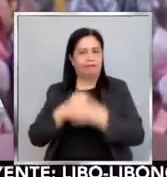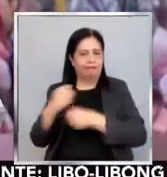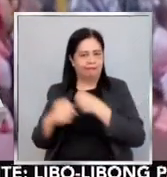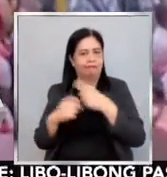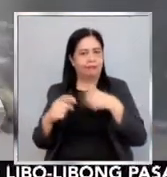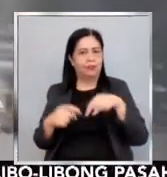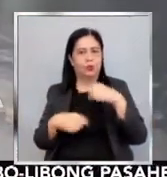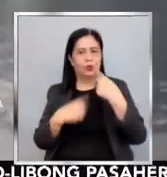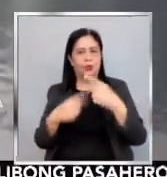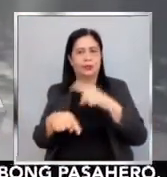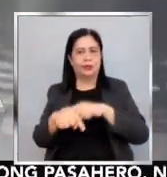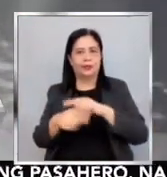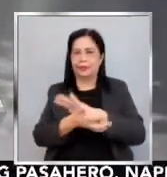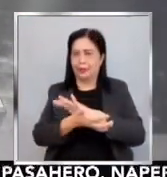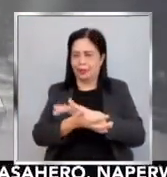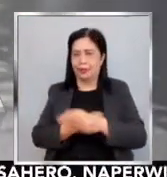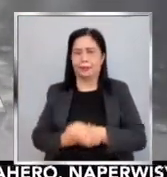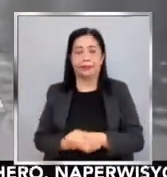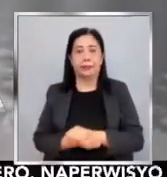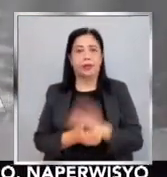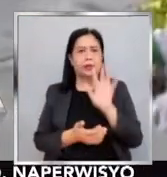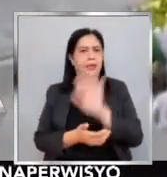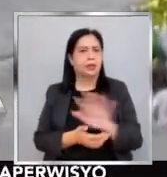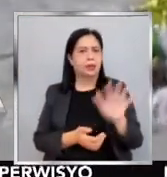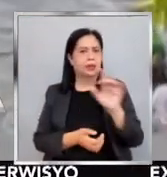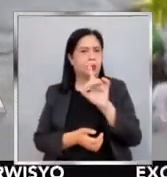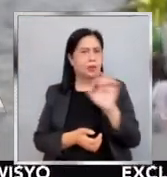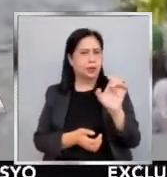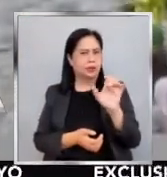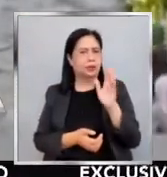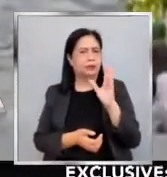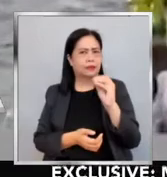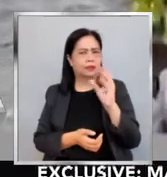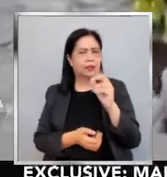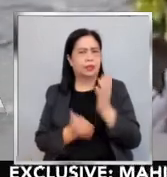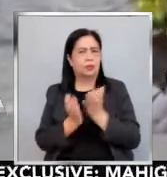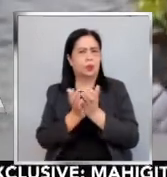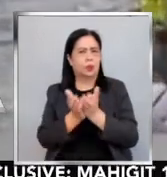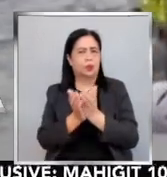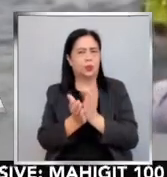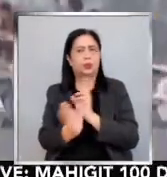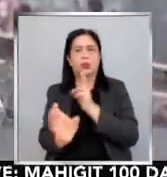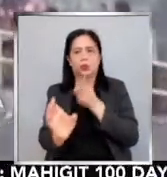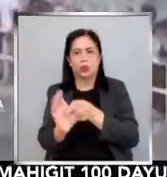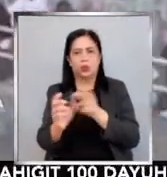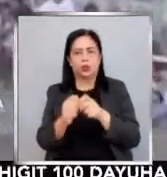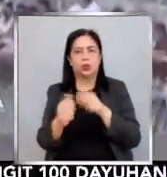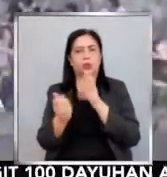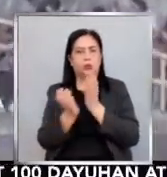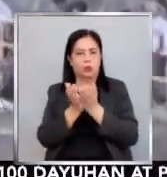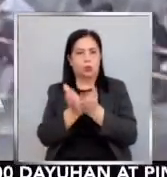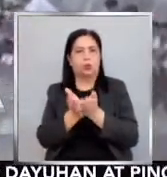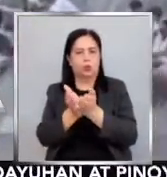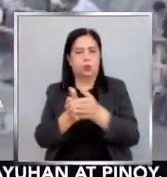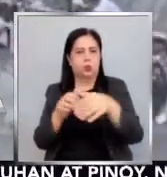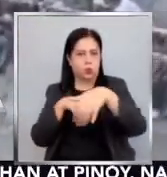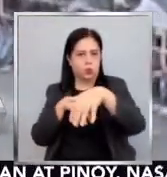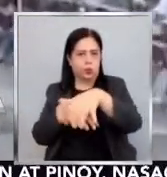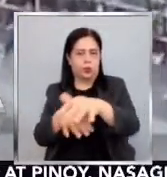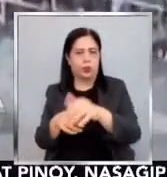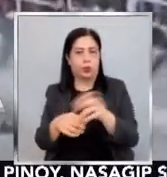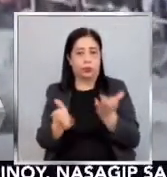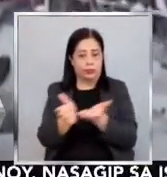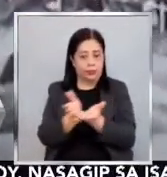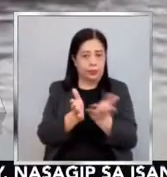ng pandemya. Tinatayang mahigit 150 bangka ang sumama sa fluvial procession. Sa tabi ng ilog, libo-libong deboto